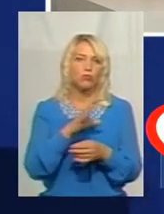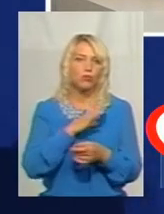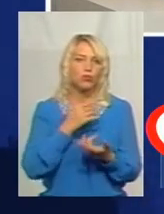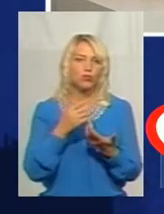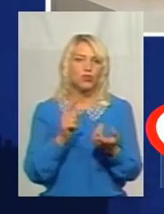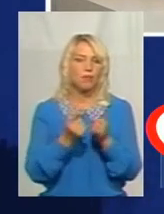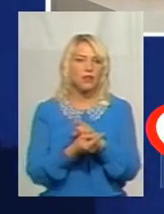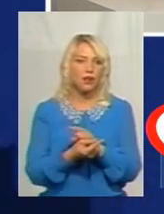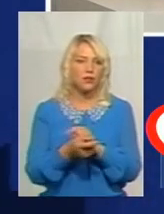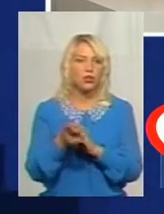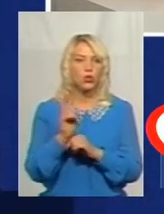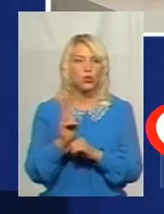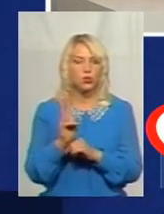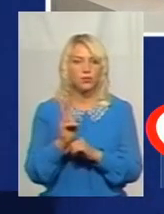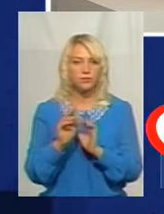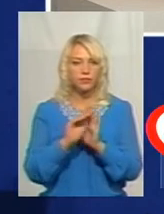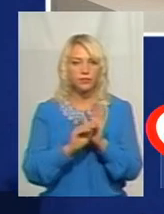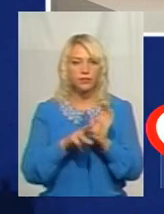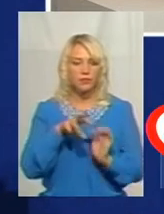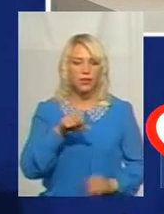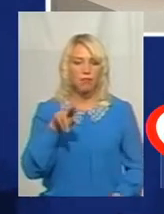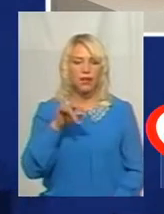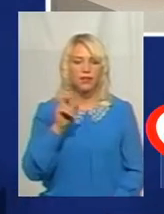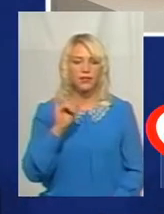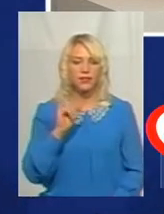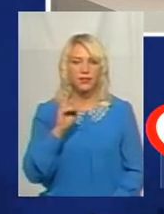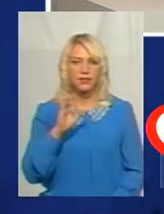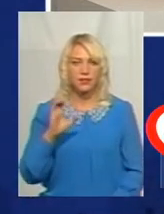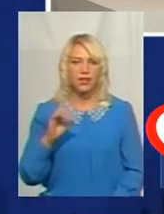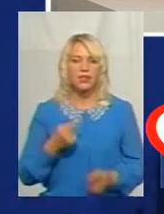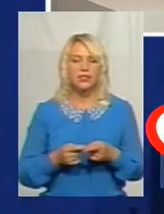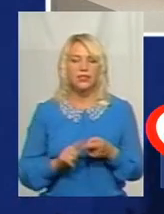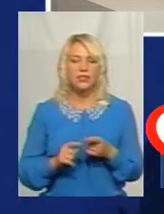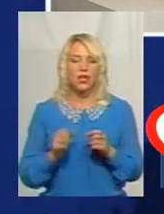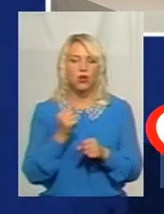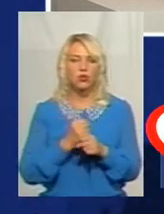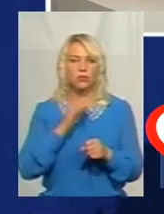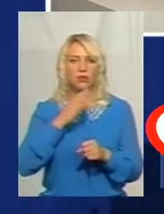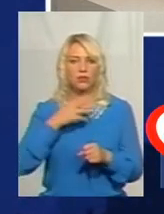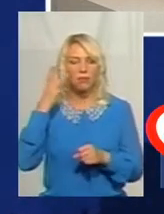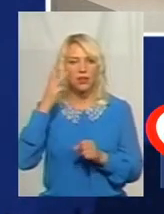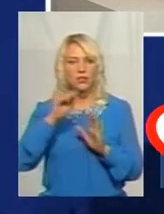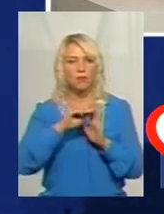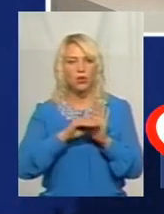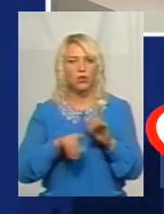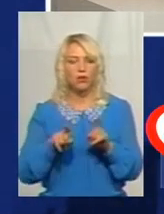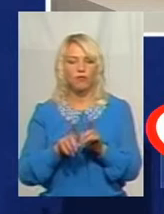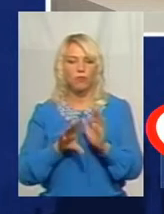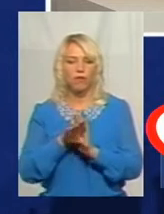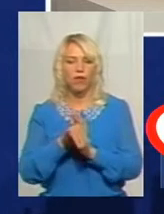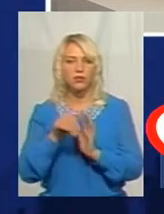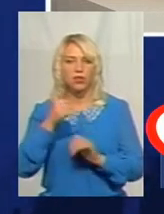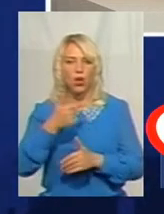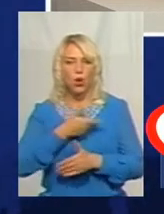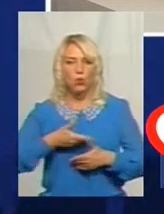міняти. Хтось, система Medix – це розробка наших хмельницьких програмістів, через те ми так її впровадили в себе. Вона